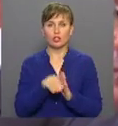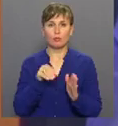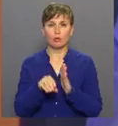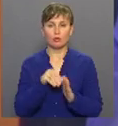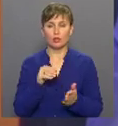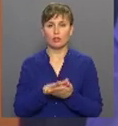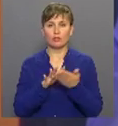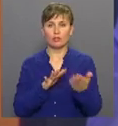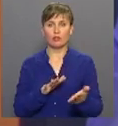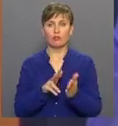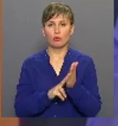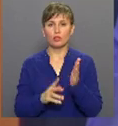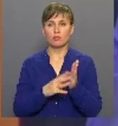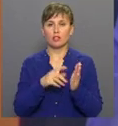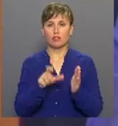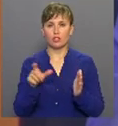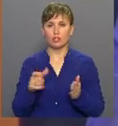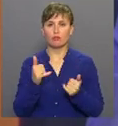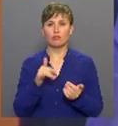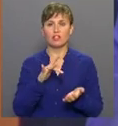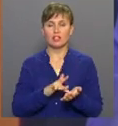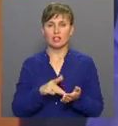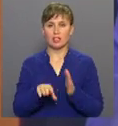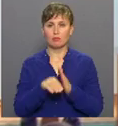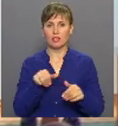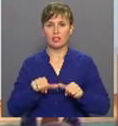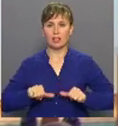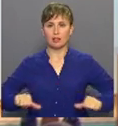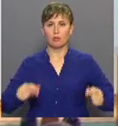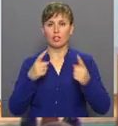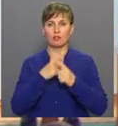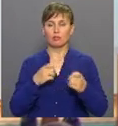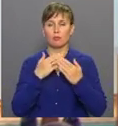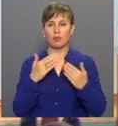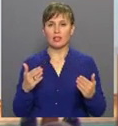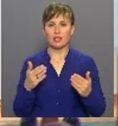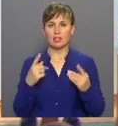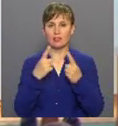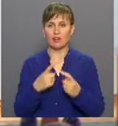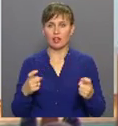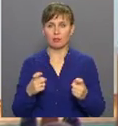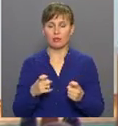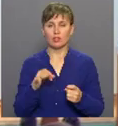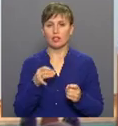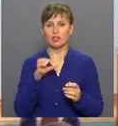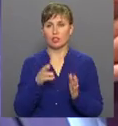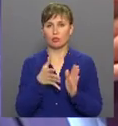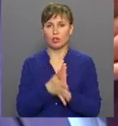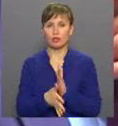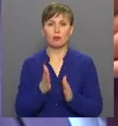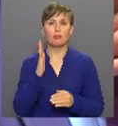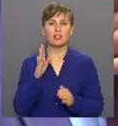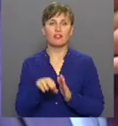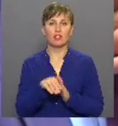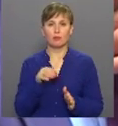претендует 89 человек сегодня в центральной избирательной комиссии озвучили последние данные в том числе статью расходов предстоящие